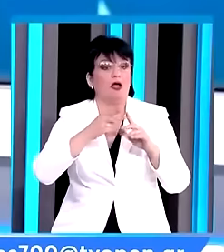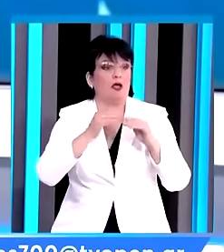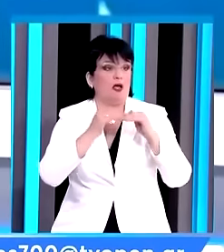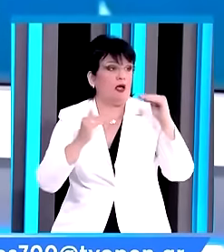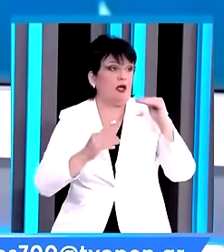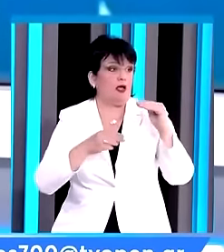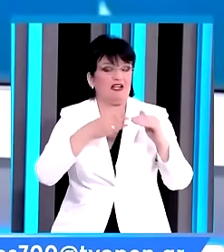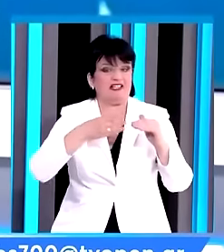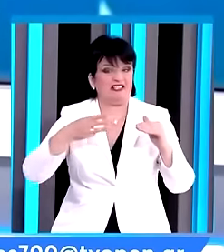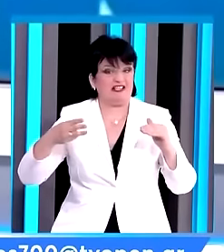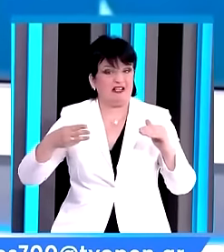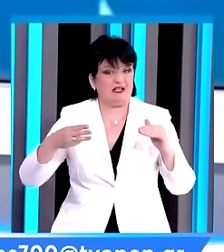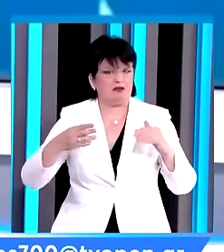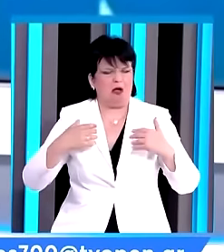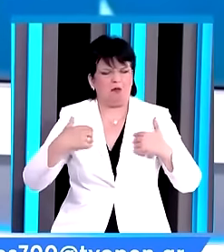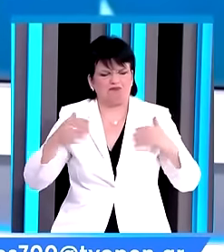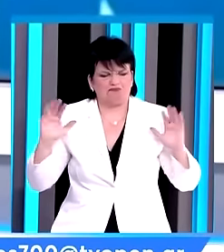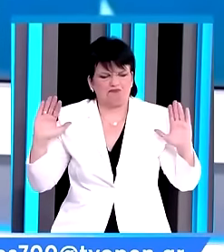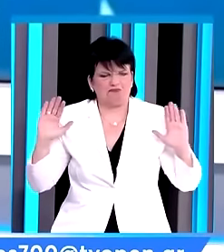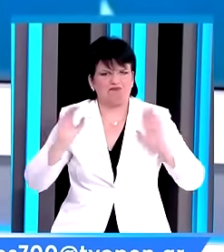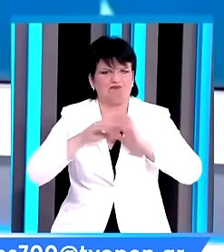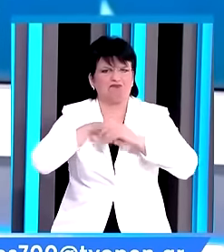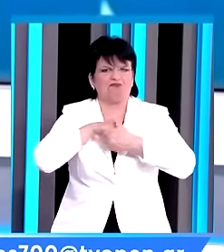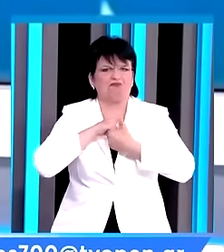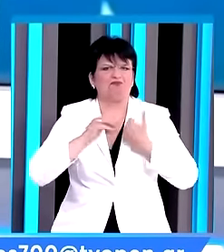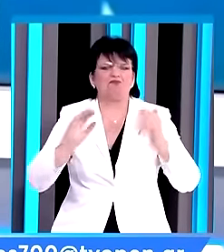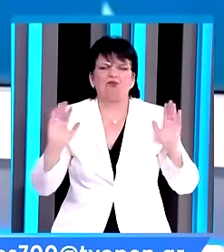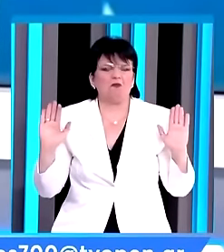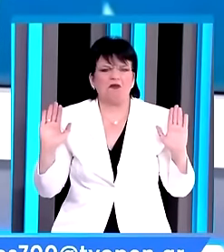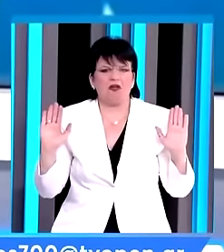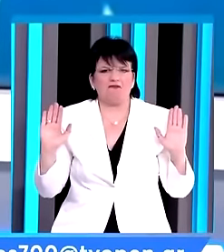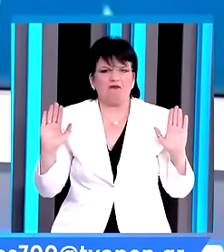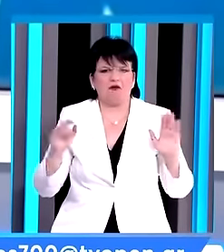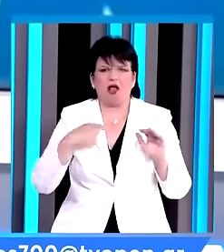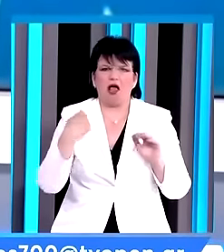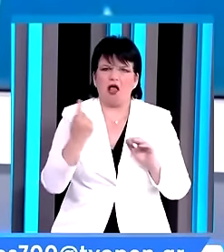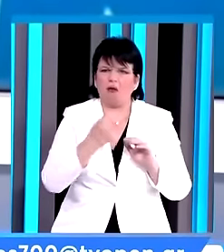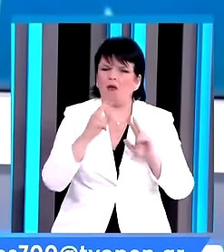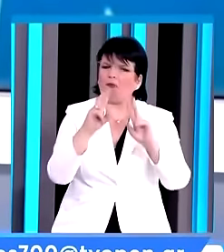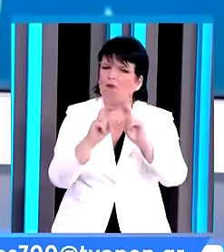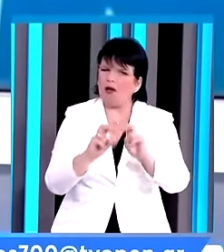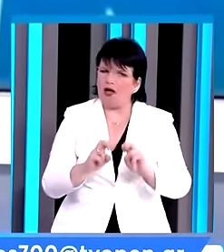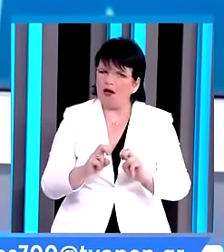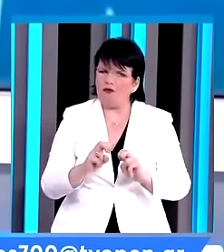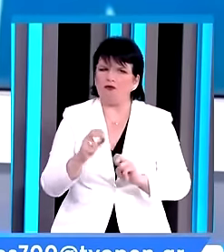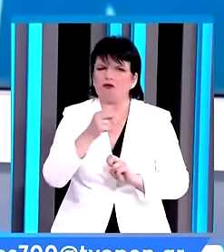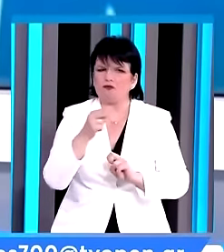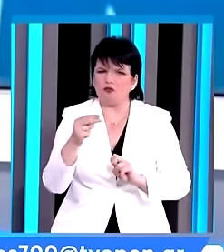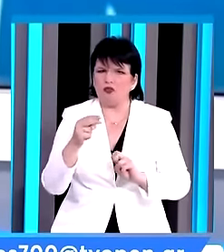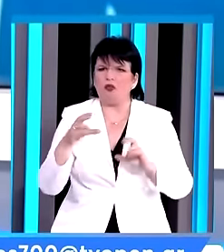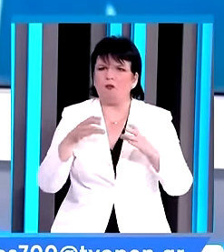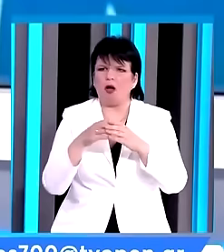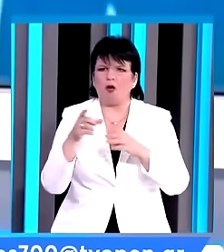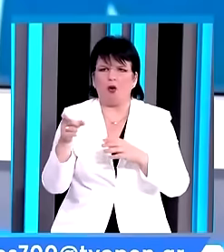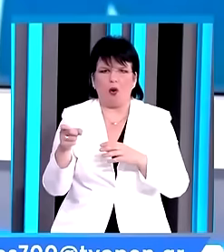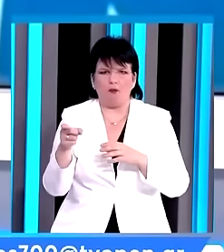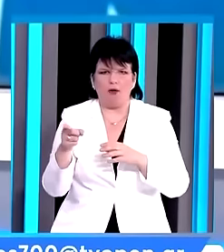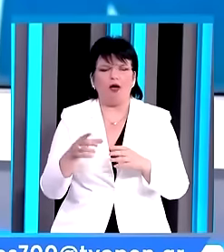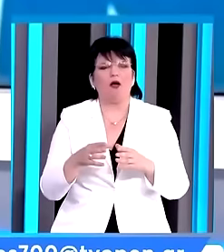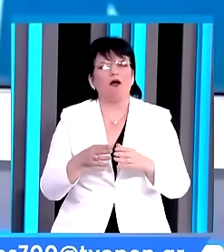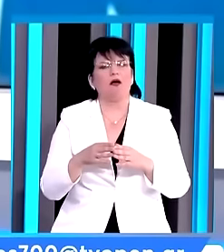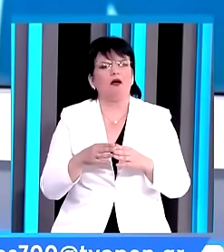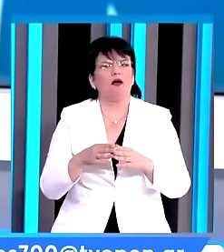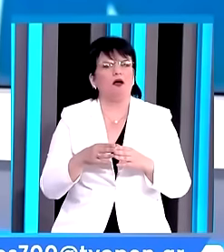Όχι. Δεν είναι δικιά μου, καταρχάς δεν με αφορά. Και μπορώ να ελέγξω αυτά τα οποία αφορούν το κόμμα. Αυτό το οποίο με